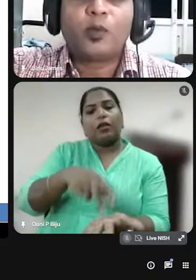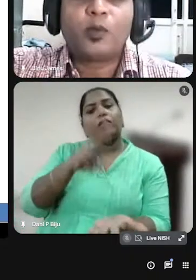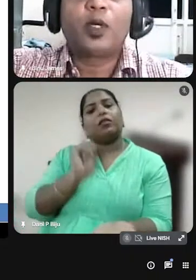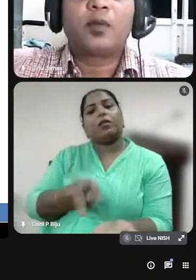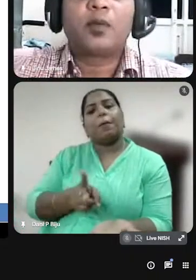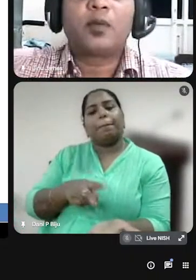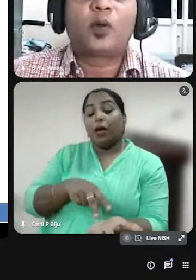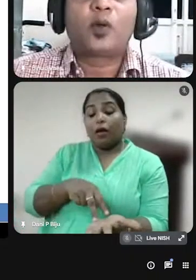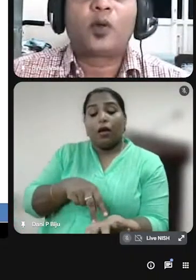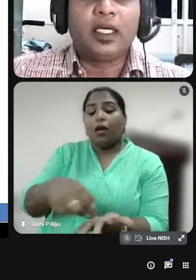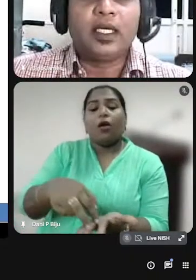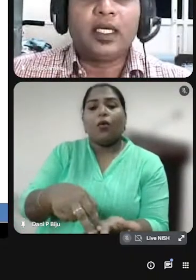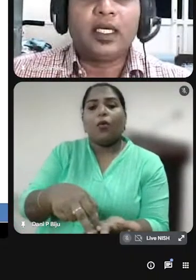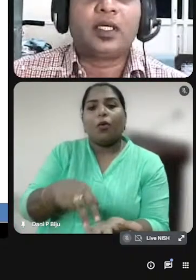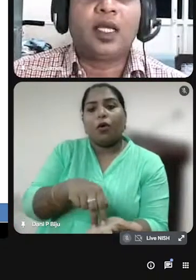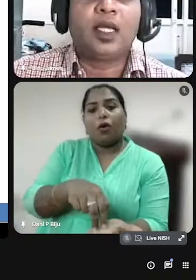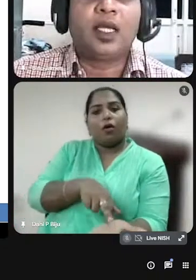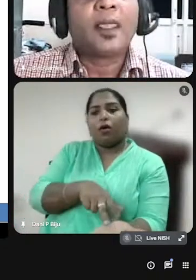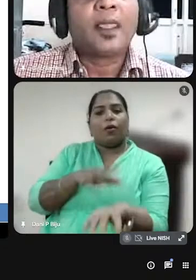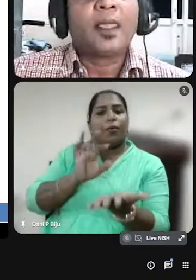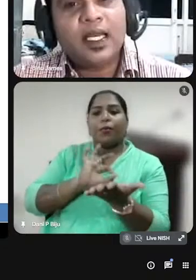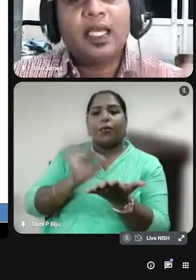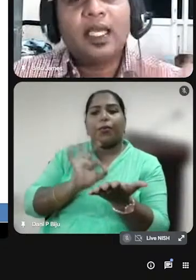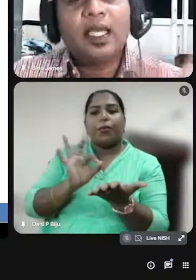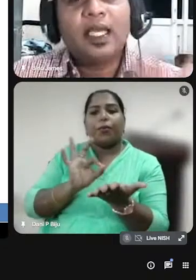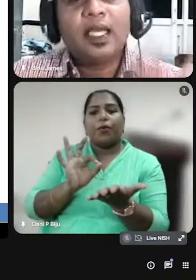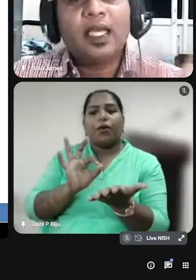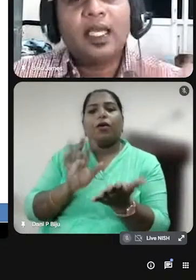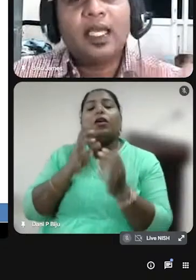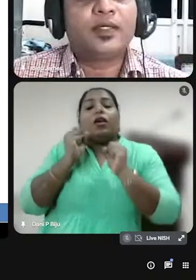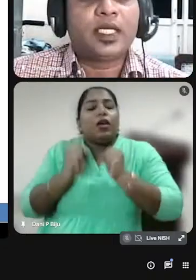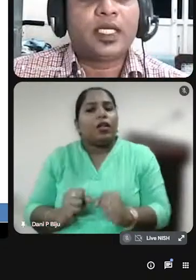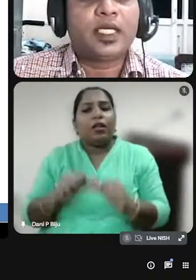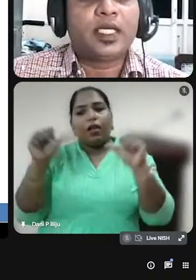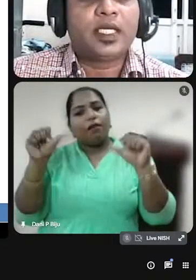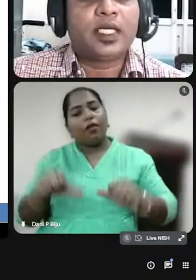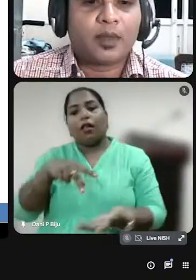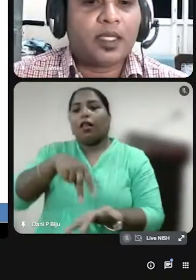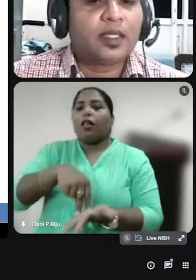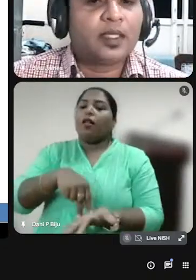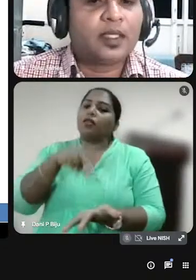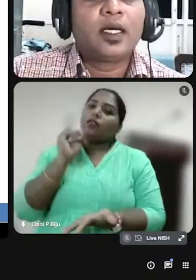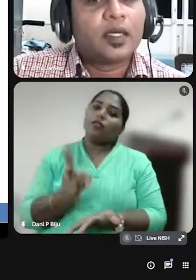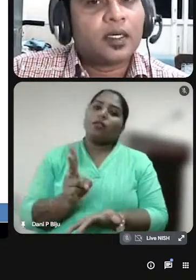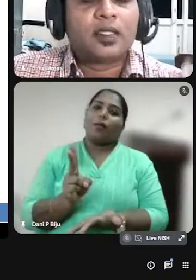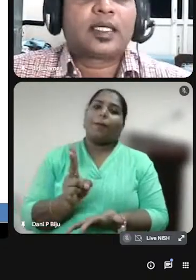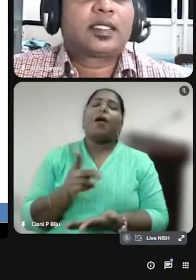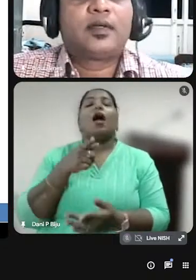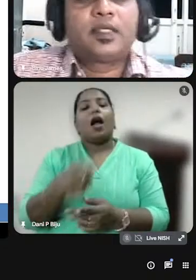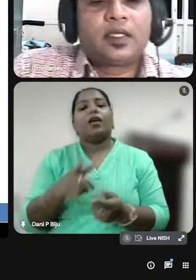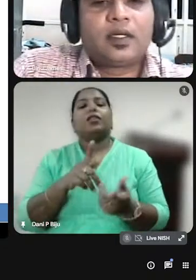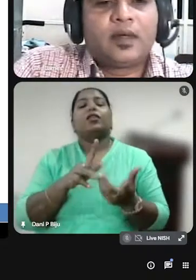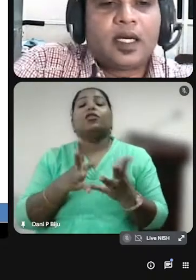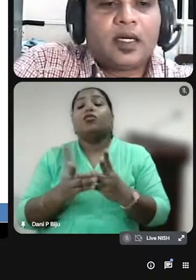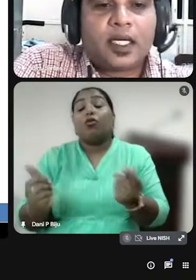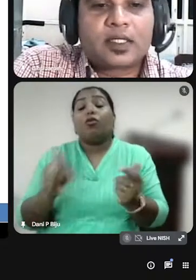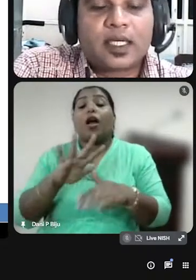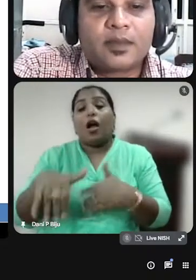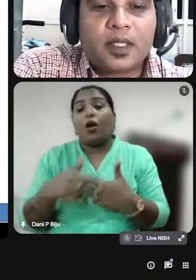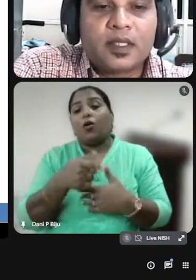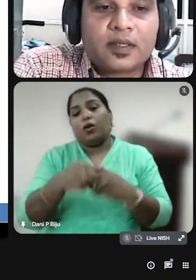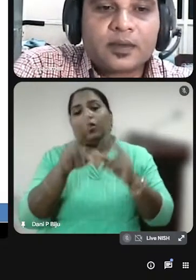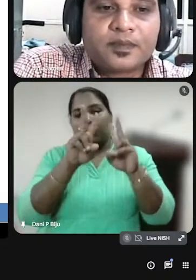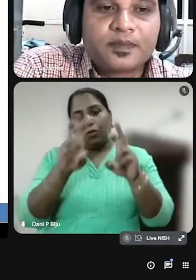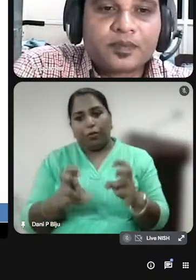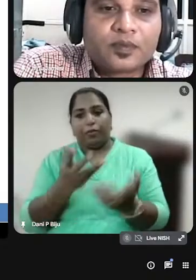പിന്നെ മുമ്പോട്ടുമില്ല പുറകോട്ടുമില്ല, ഇരിക്കാൻ പറ്റില്ല. ഇതിനെ എങ്ങനെ കൈകാര്യം ചെയ്യാം, ഇതൊക്കെയാണ് നമ്മുടെ ഇന്നത്തെ ചർച്ചാ വിഷയത്തിൽ വരുന്നത്. നെക്സ്റ്റ്